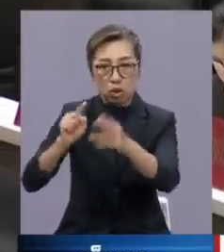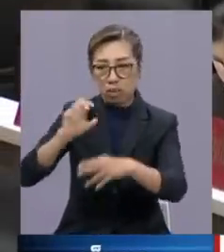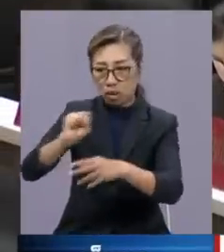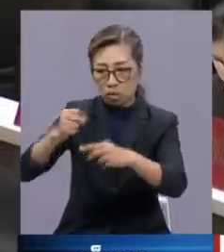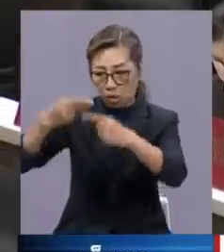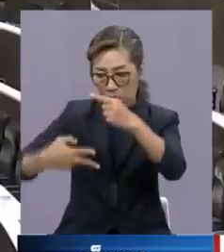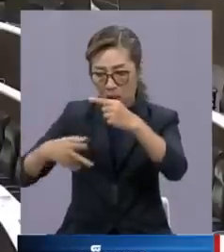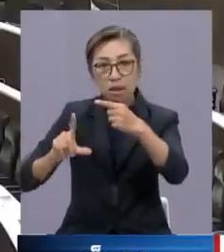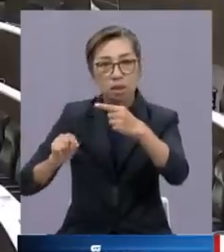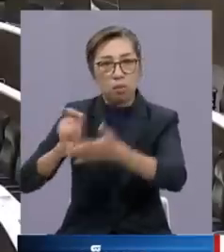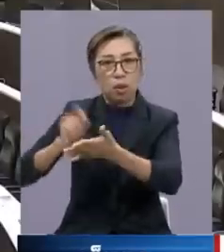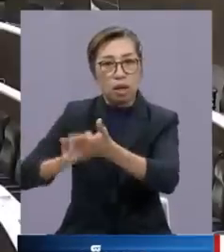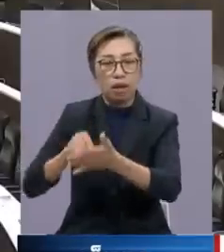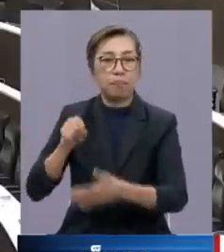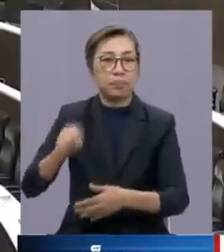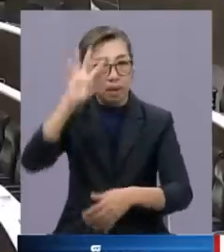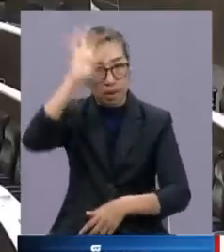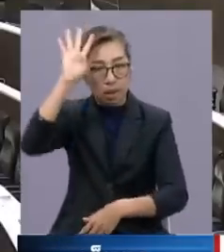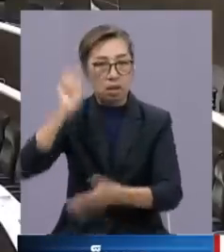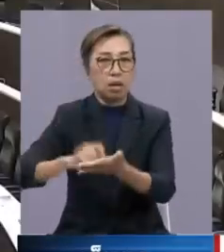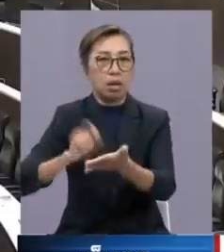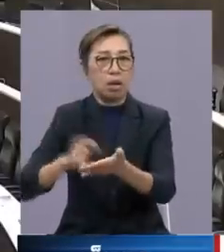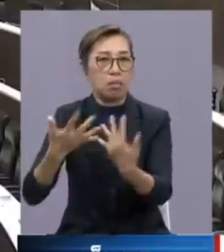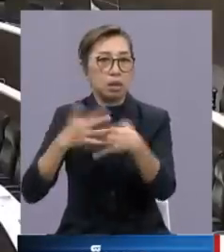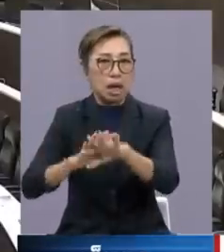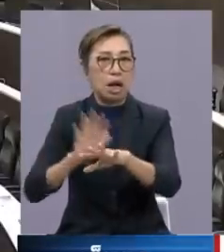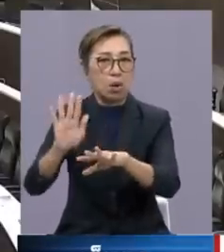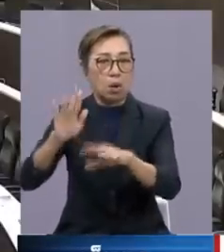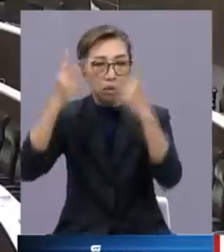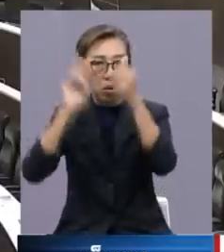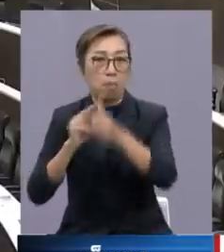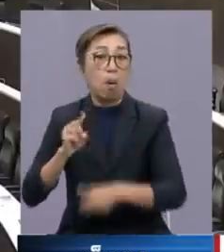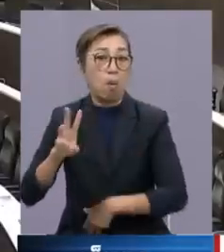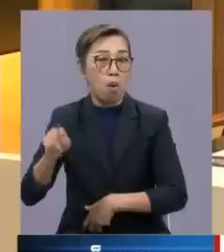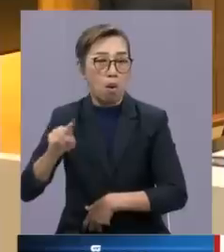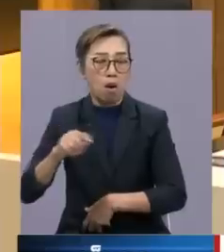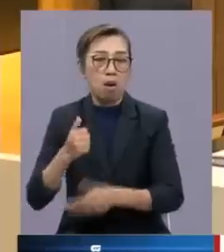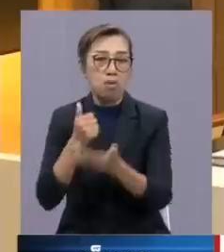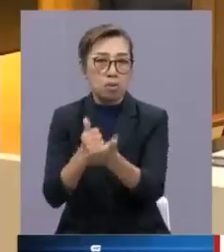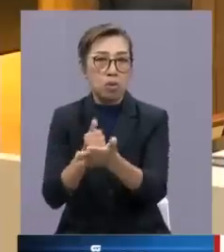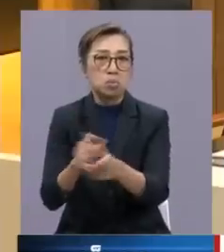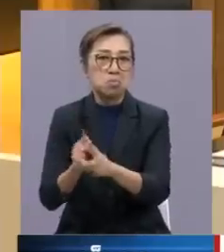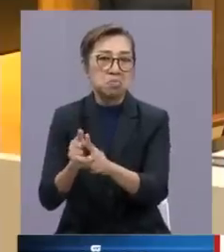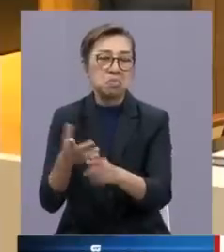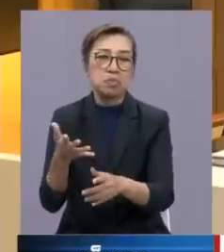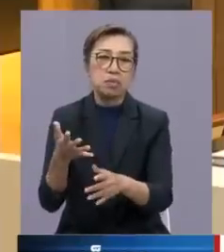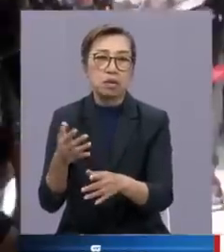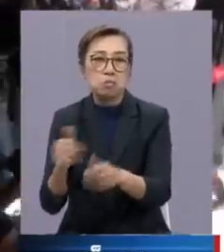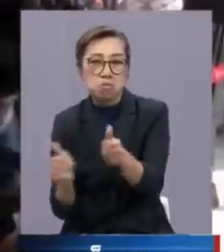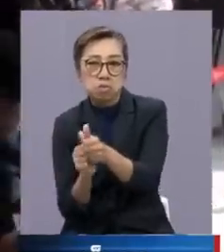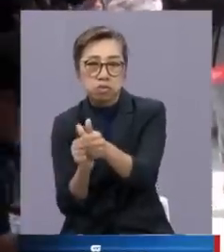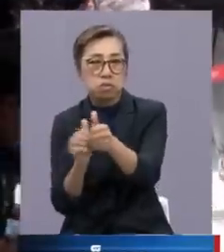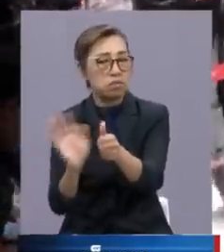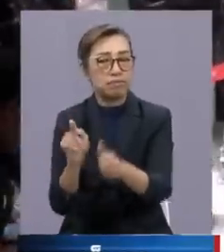กองธรรมนัสมือประสานงานจัดตั้งรัฐบาลของลุงป้อมผู้ไม่ยอมแบกเสลี่ยงให้ท่านขุนนั่งอีกต่อไปอีกแล้วย่อม